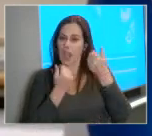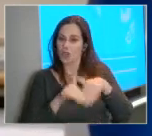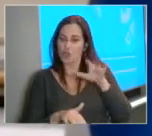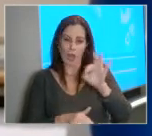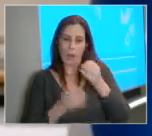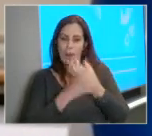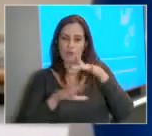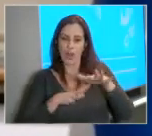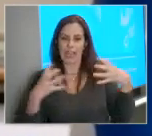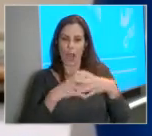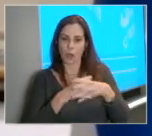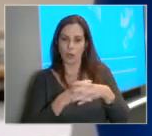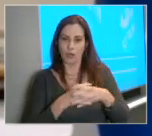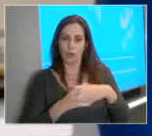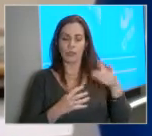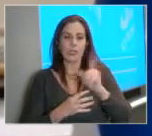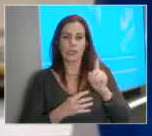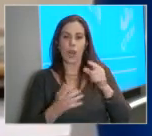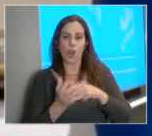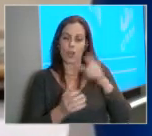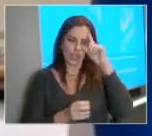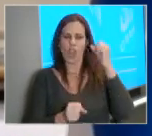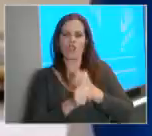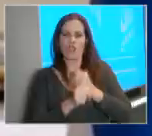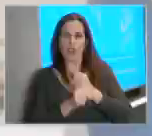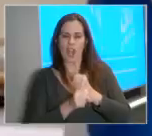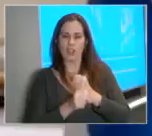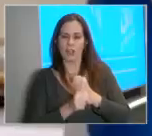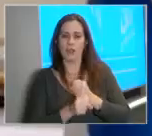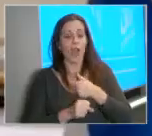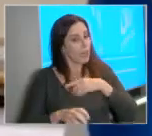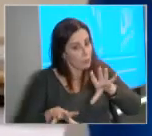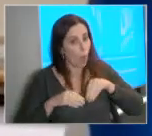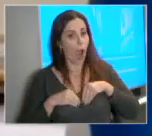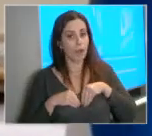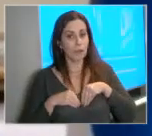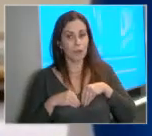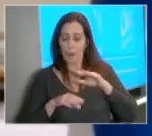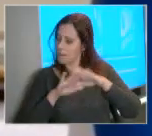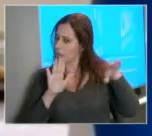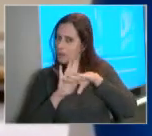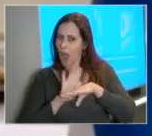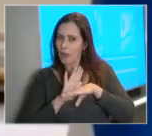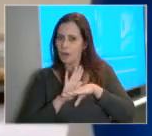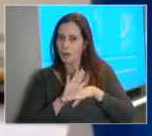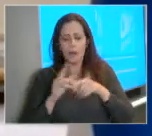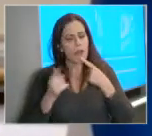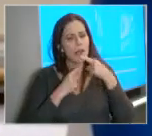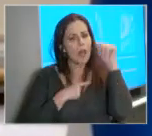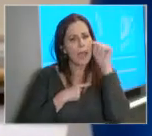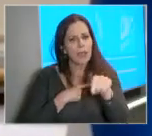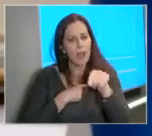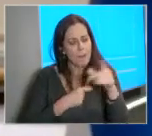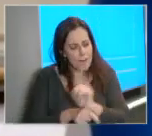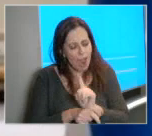שלך בהקמת ממשלת אחדות. זה לא כי התעקשת לפרק את הבלוק. אני מוכן, בלי תנאים מוקדמים, להיכנס איתך